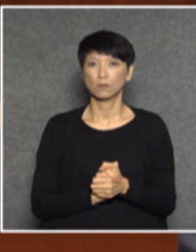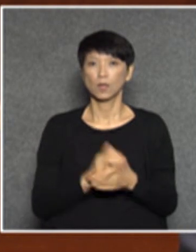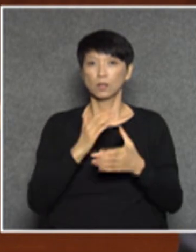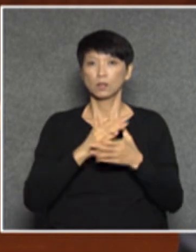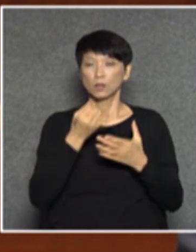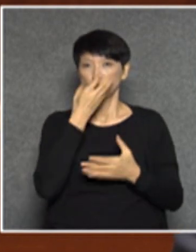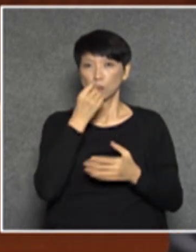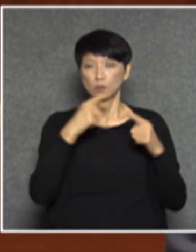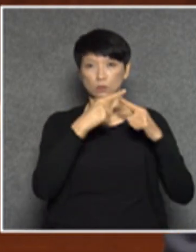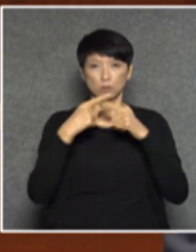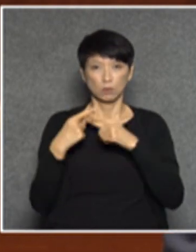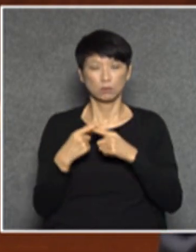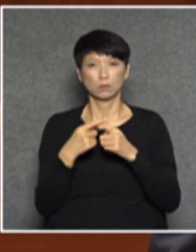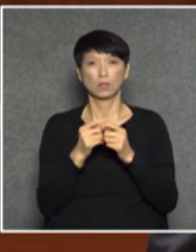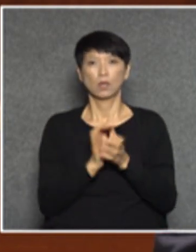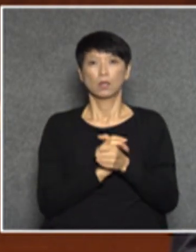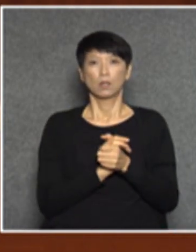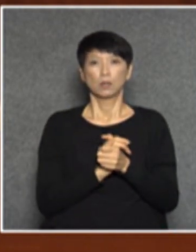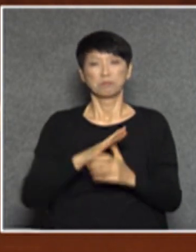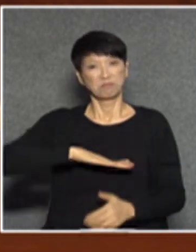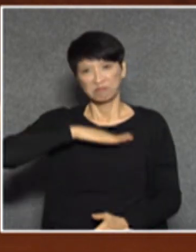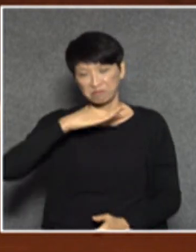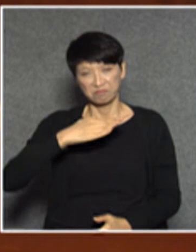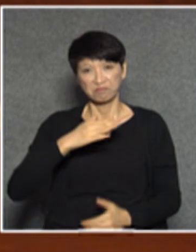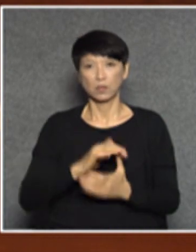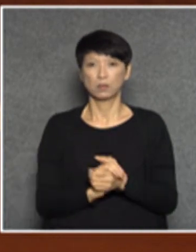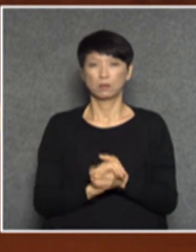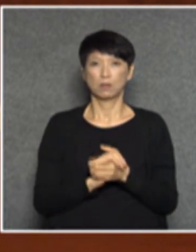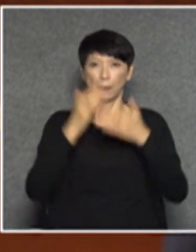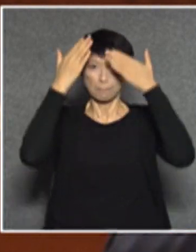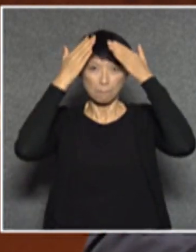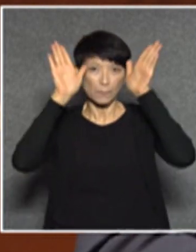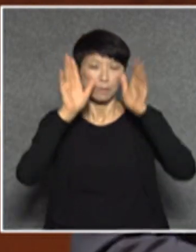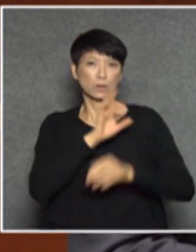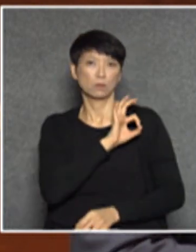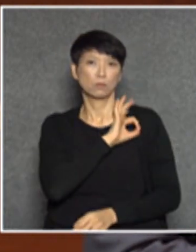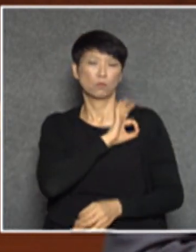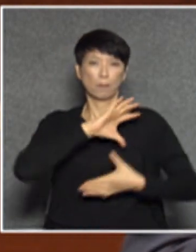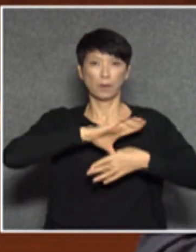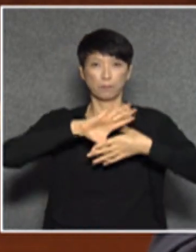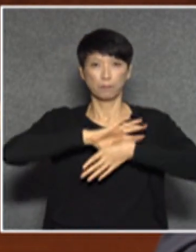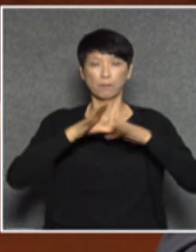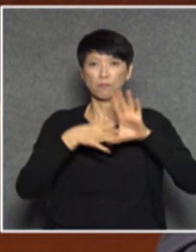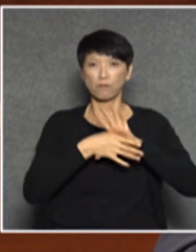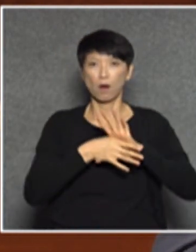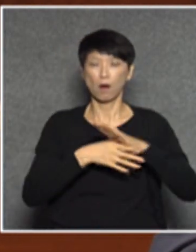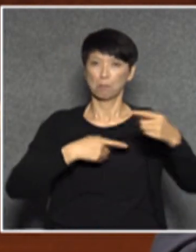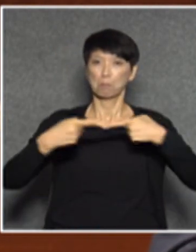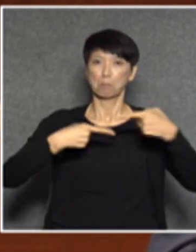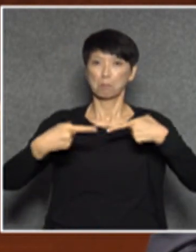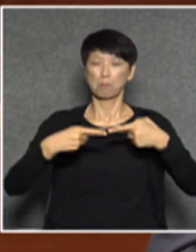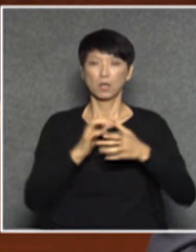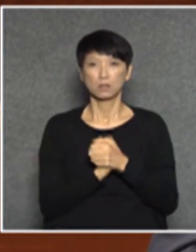民期望嘅，亦都唔符合一個現代文明社會議會嘅文化同埋秩序嘅情況咧，肯定唔係